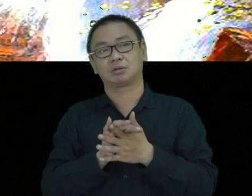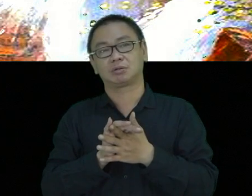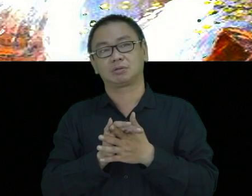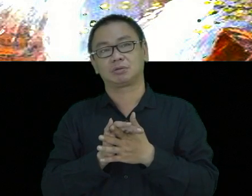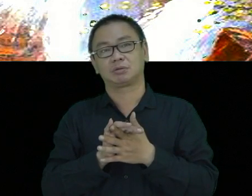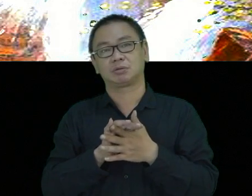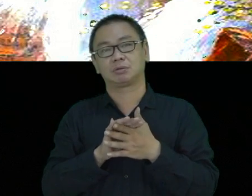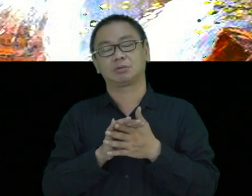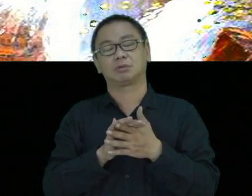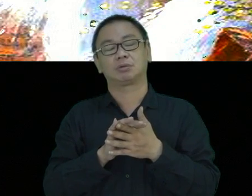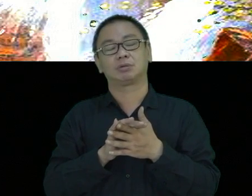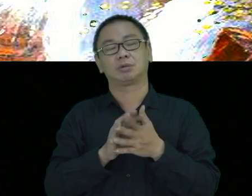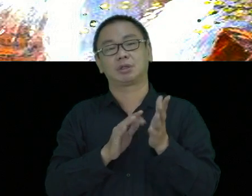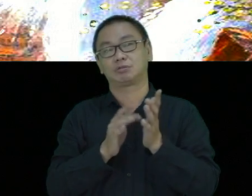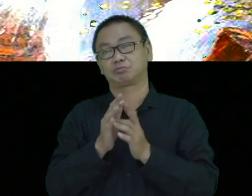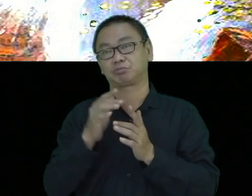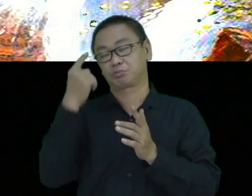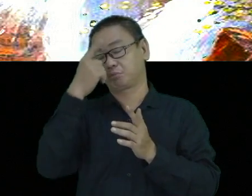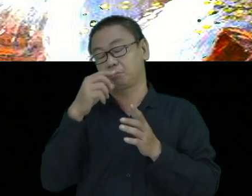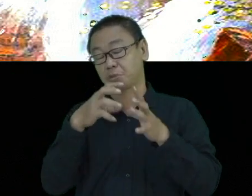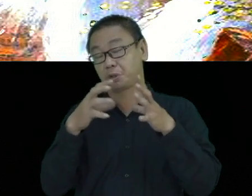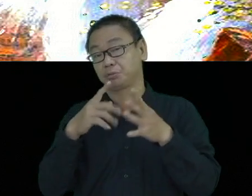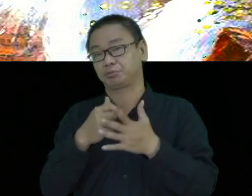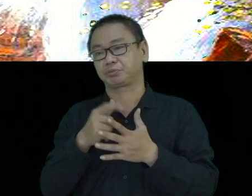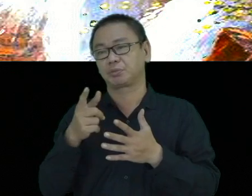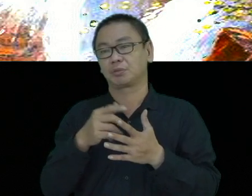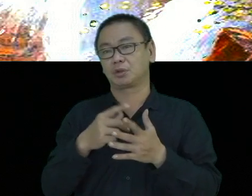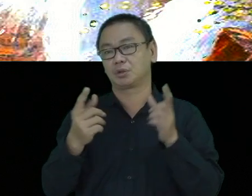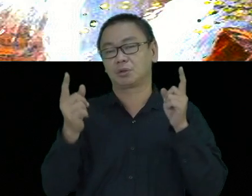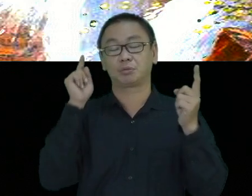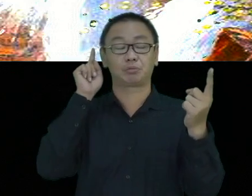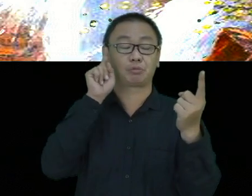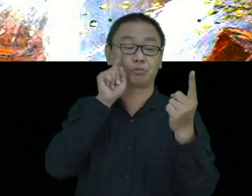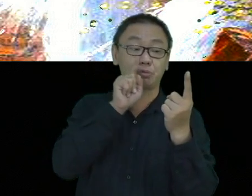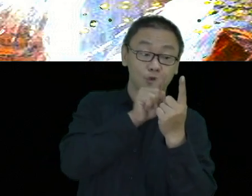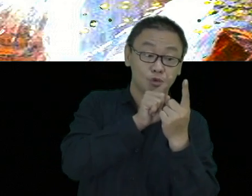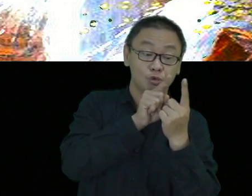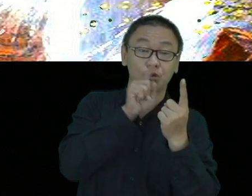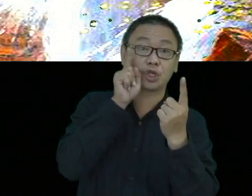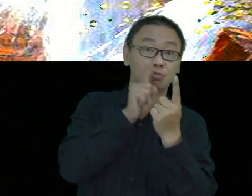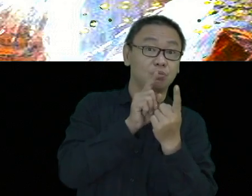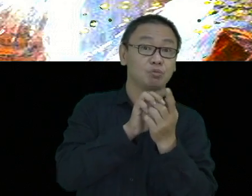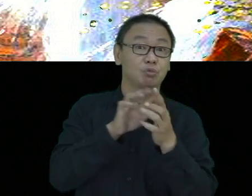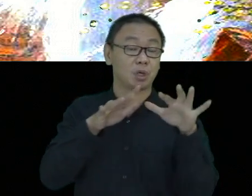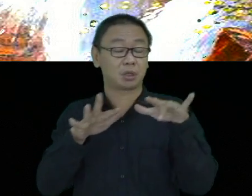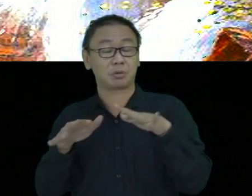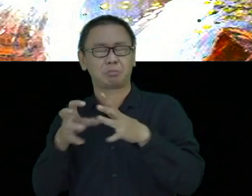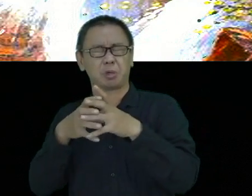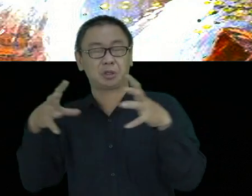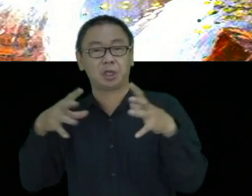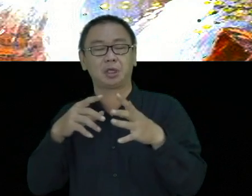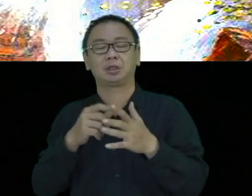diri. Kita juga bisa menemukan tempat persembunyian di dalam Kristus karena